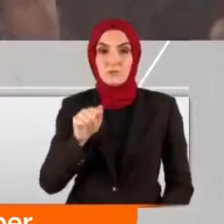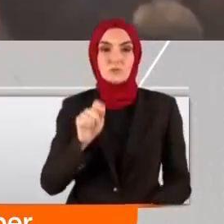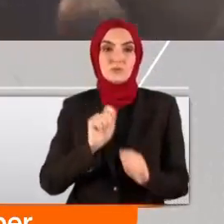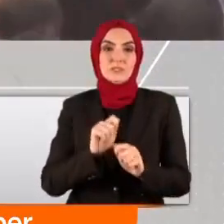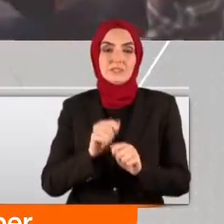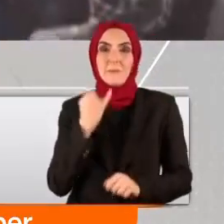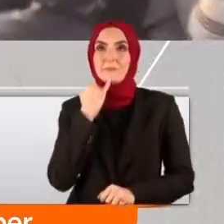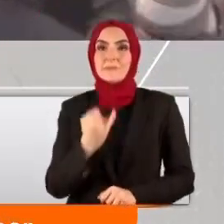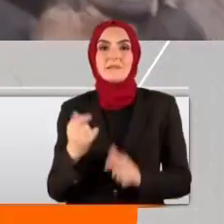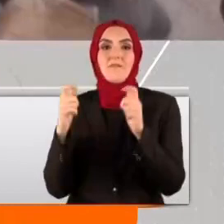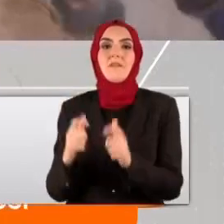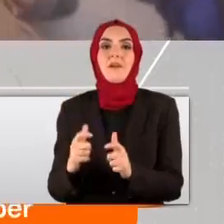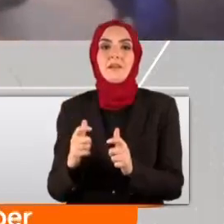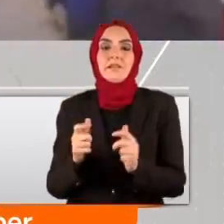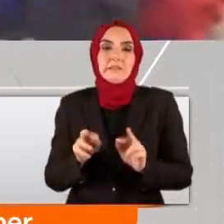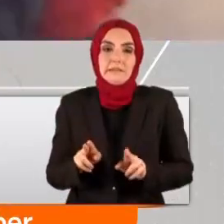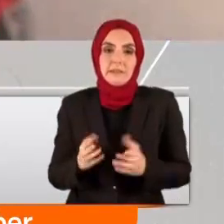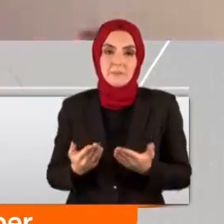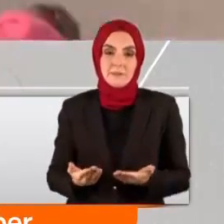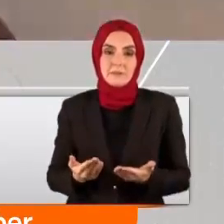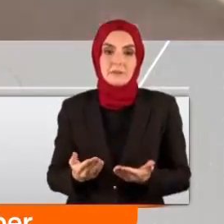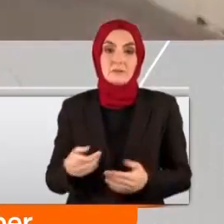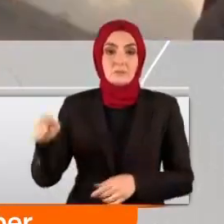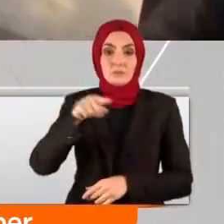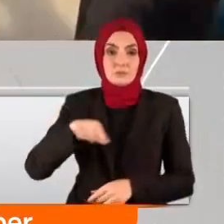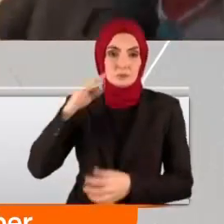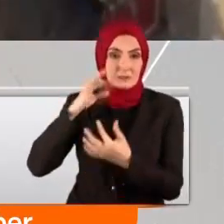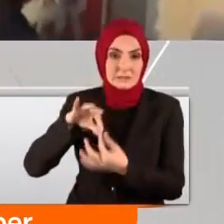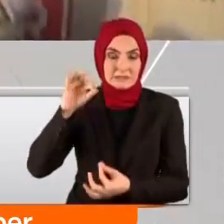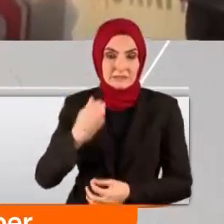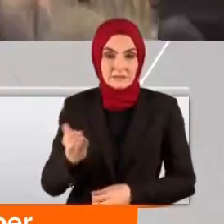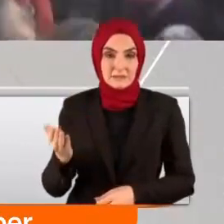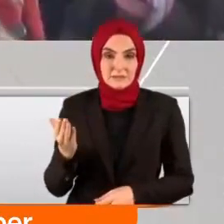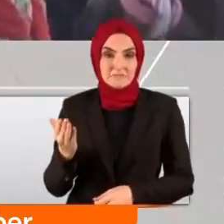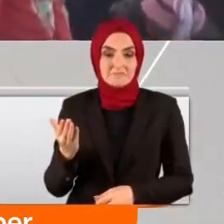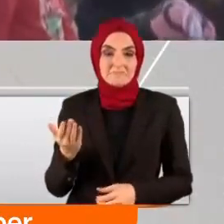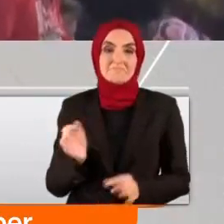misafirhanesi durumunda. Bu insanları tabii bizim